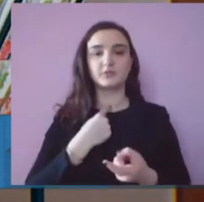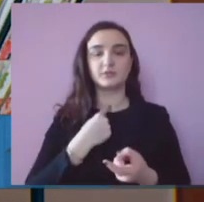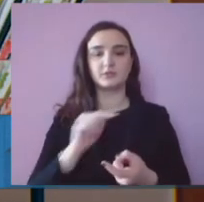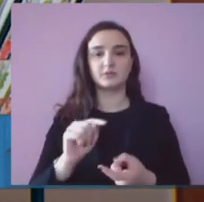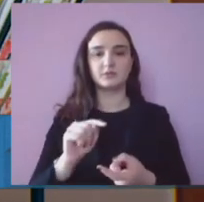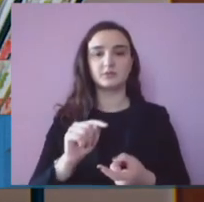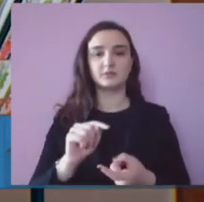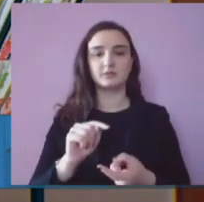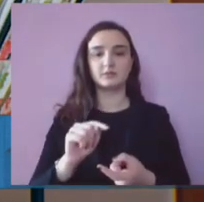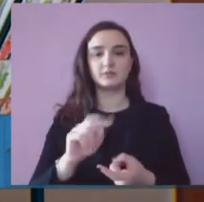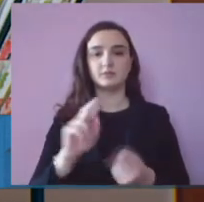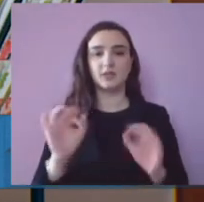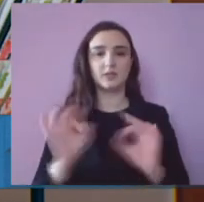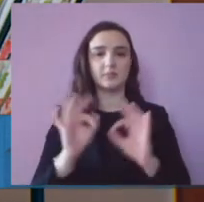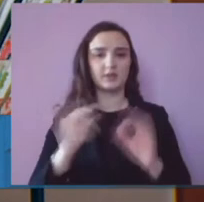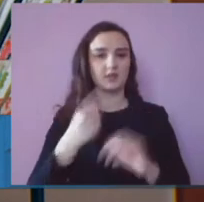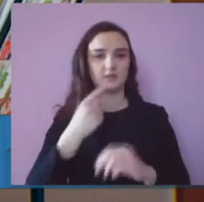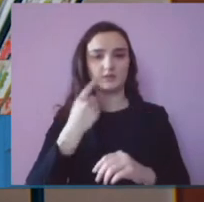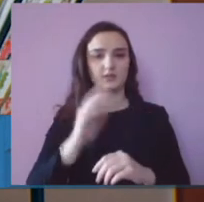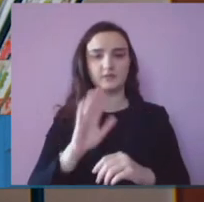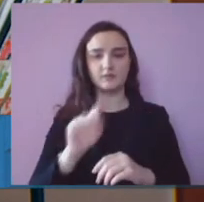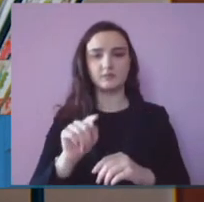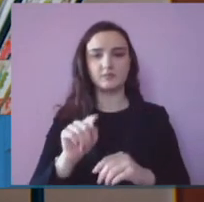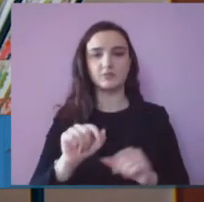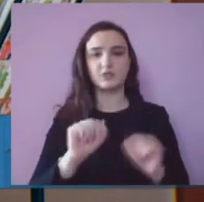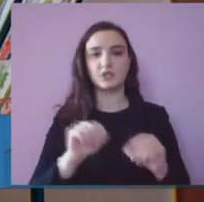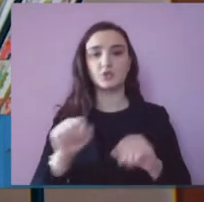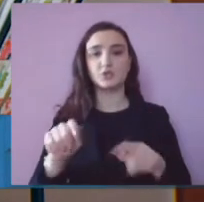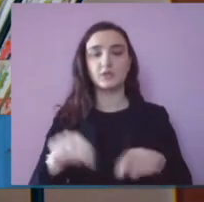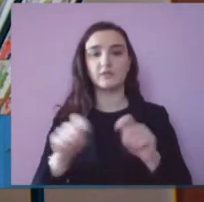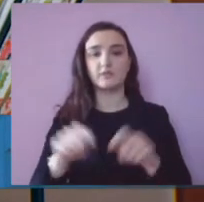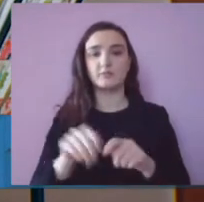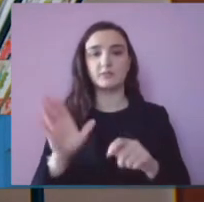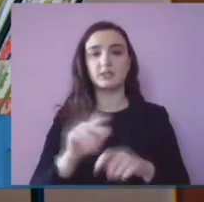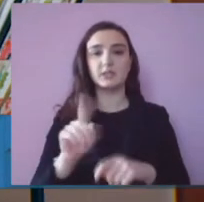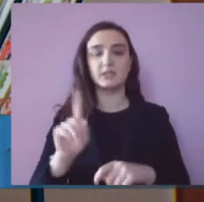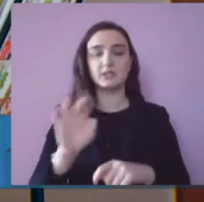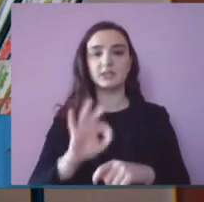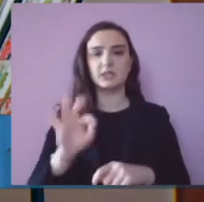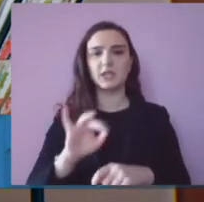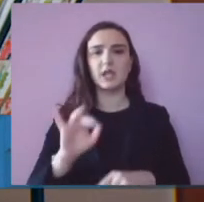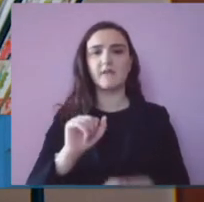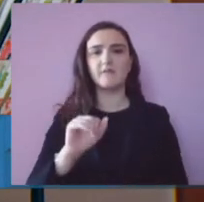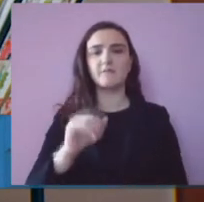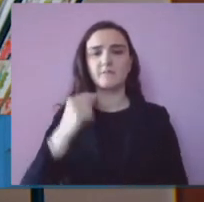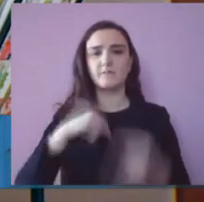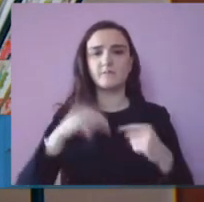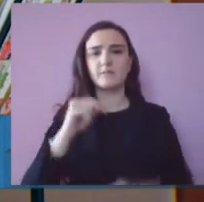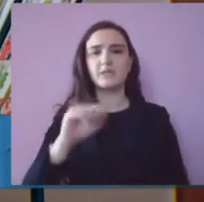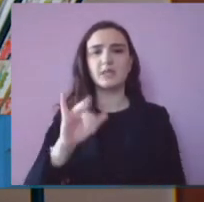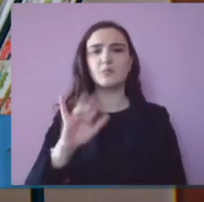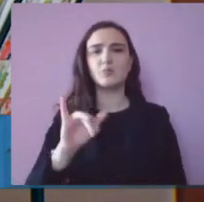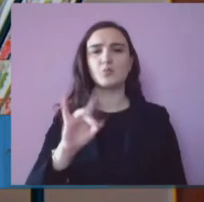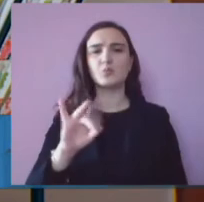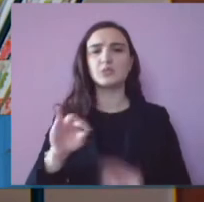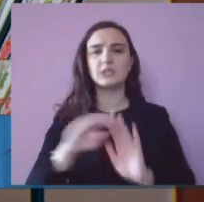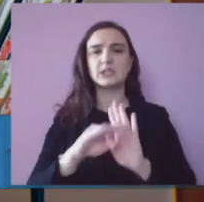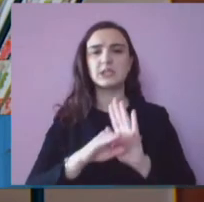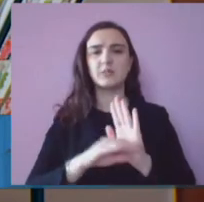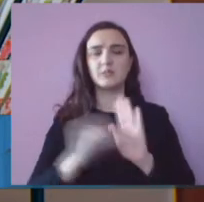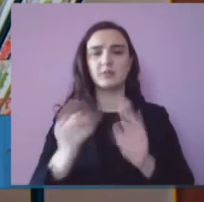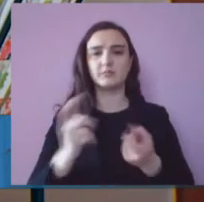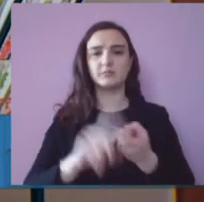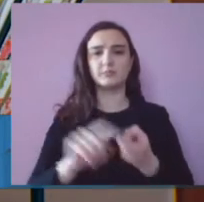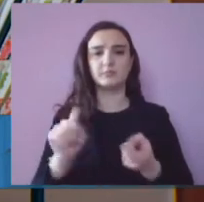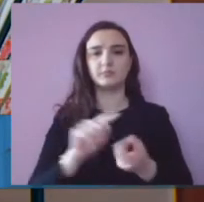მაგრამ არაფერი გვითქვავს იმ შესაძლო დარღვევებზე, რასაც აუტოიმუნური და საერთოდ იმუნური სისტემის ზემოქმედება